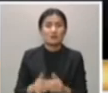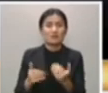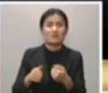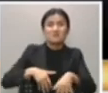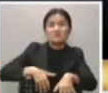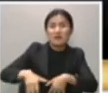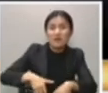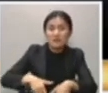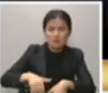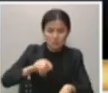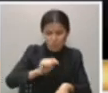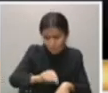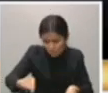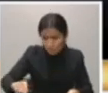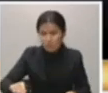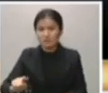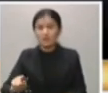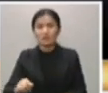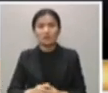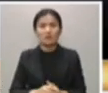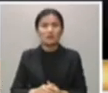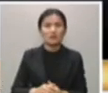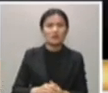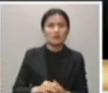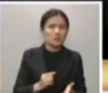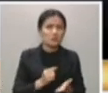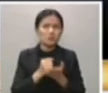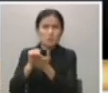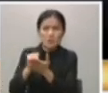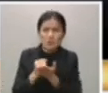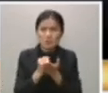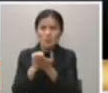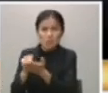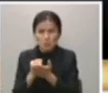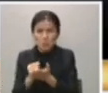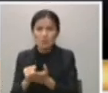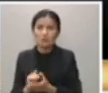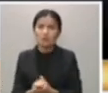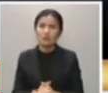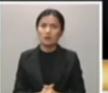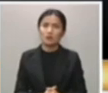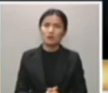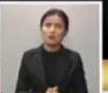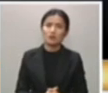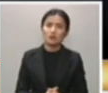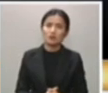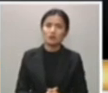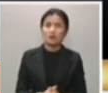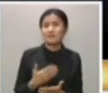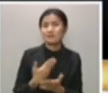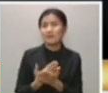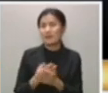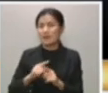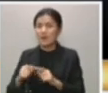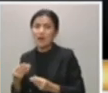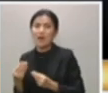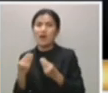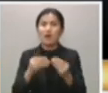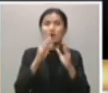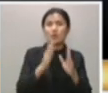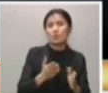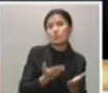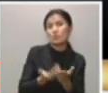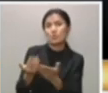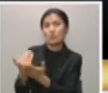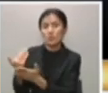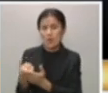ชาชนนะที่จะผ่านเม็ดเงินอันมหาศาลนี่ไปให้เจ้าสัวอภิมหาเศรษฐีต่างๆโด